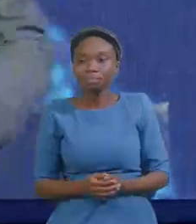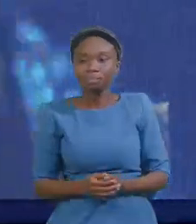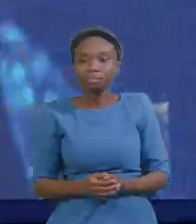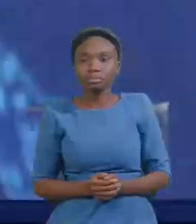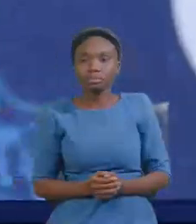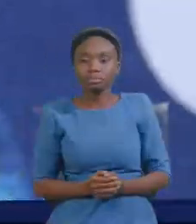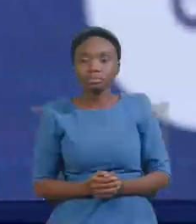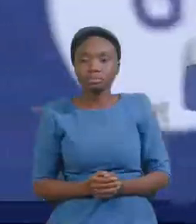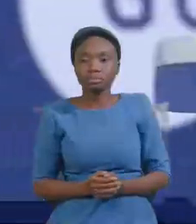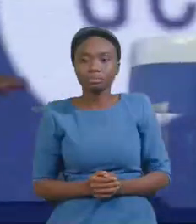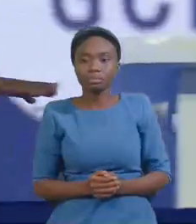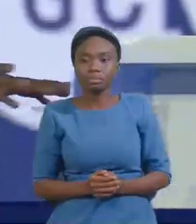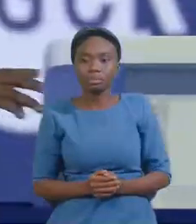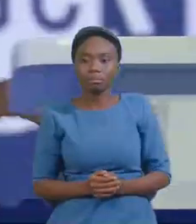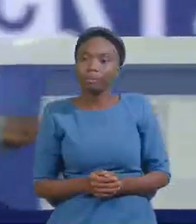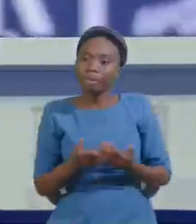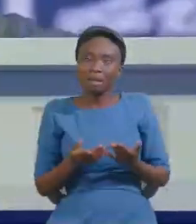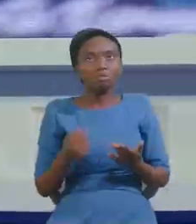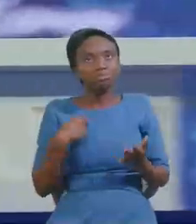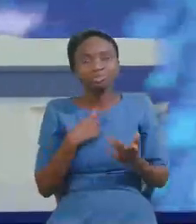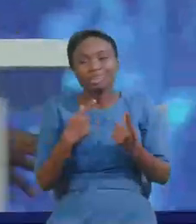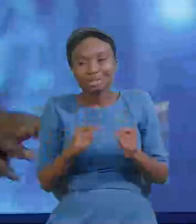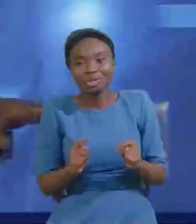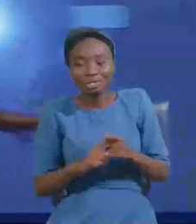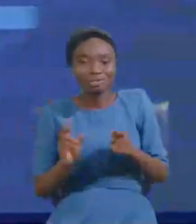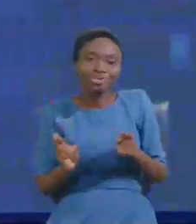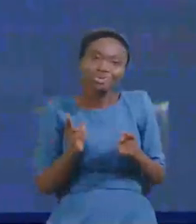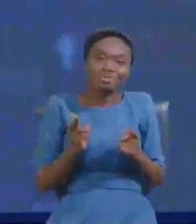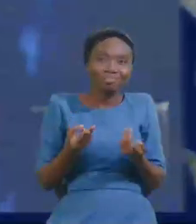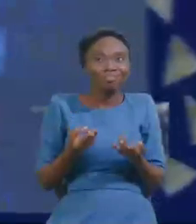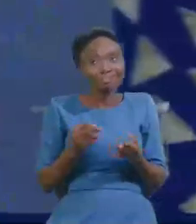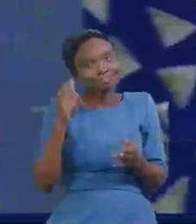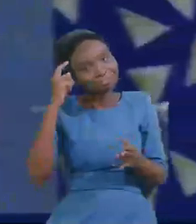mais la psychologie ne marche pas avec Dieu, elle peut marcher avec certaines personnes sur la terre.